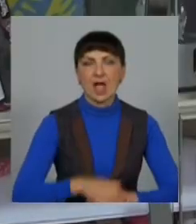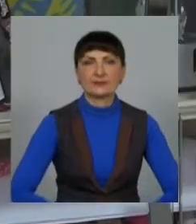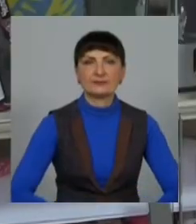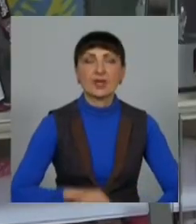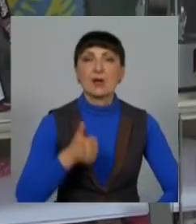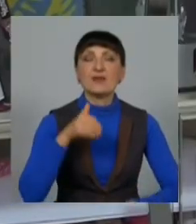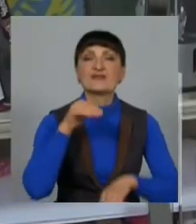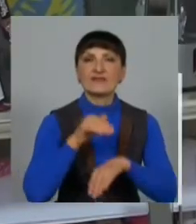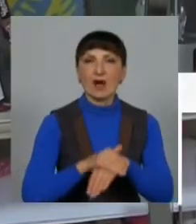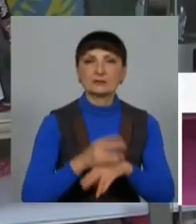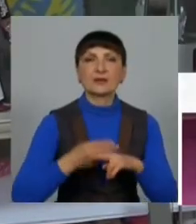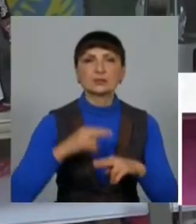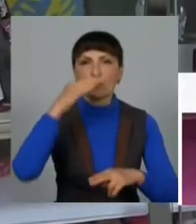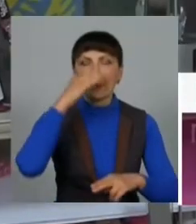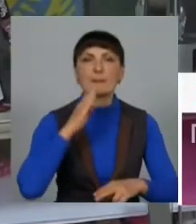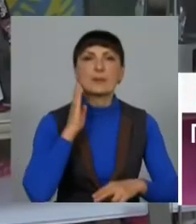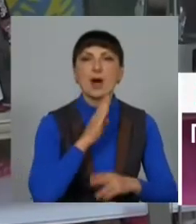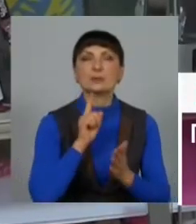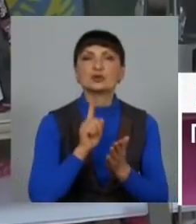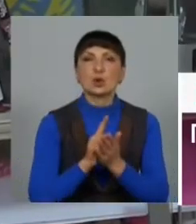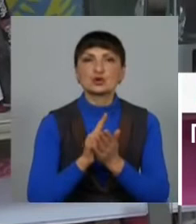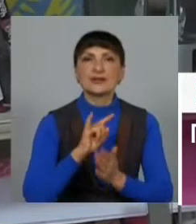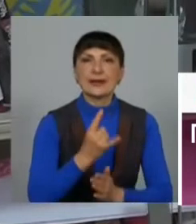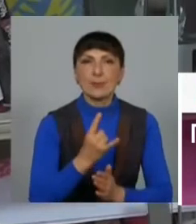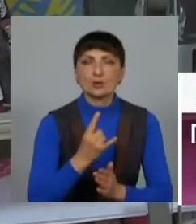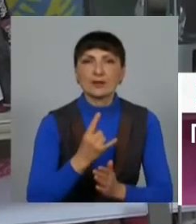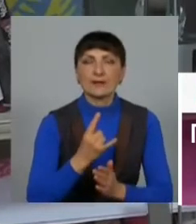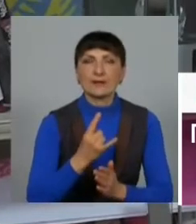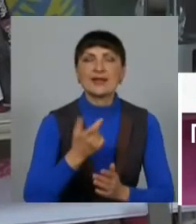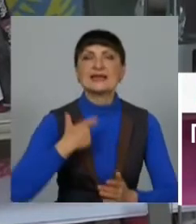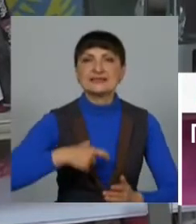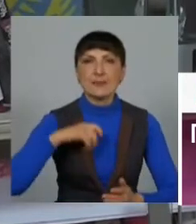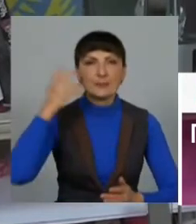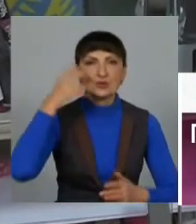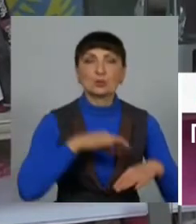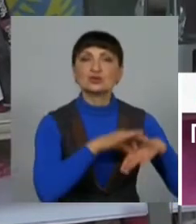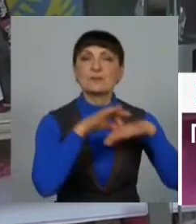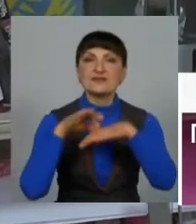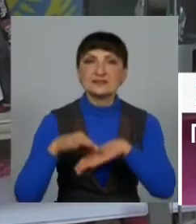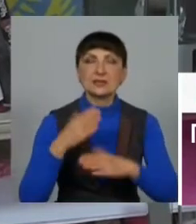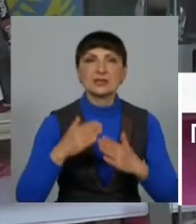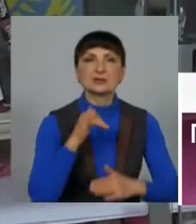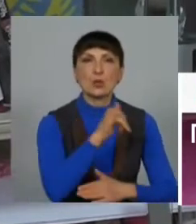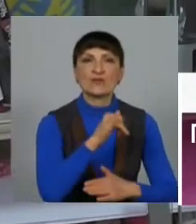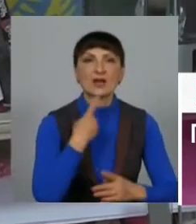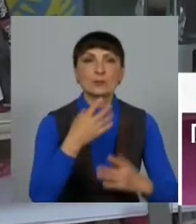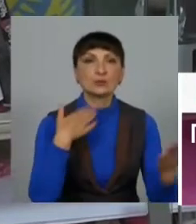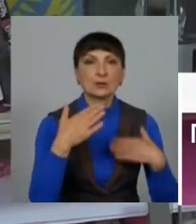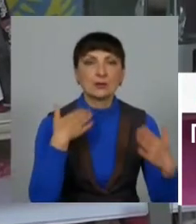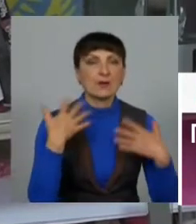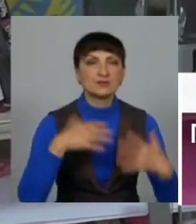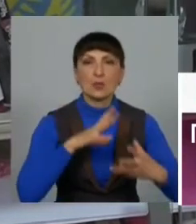Первый фактор, при котором родитель должен привести ребенка и себя к психологу, если у вас пропал контакт с